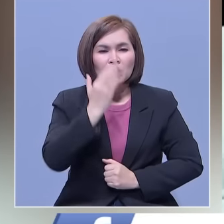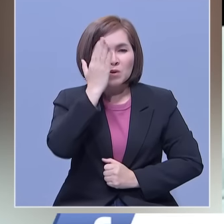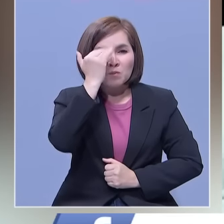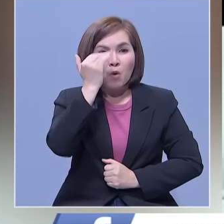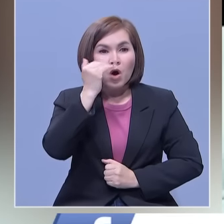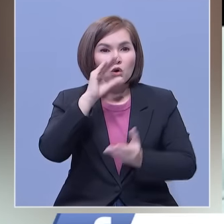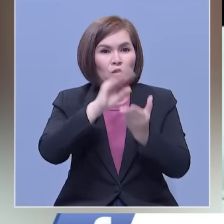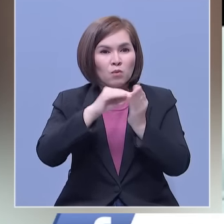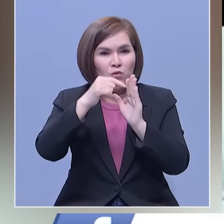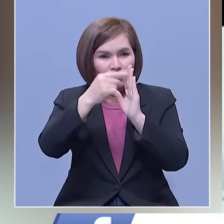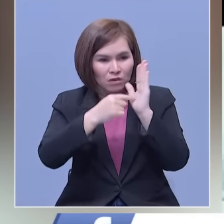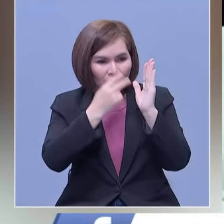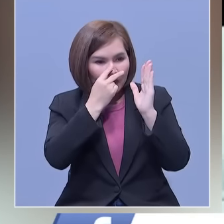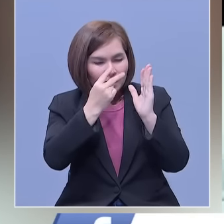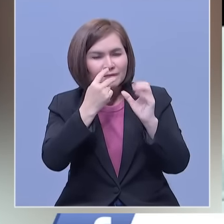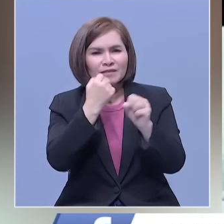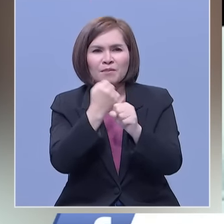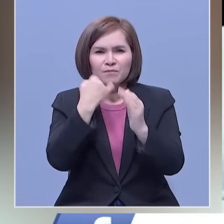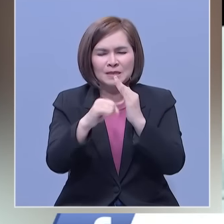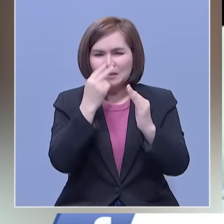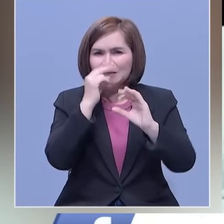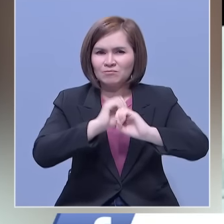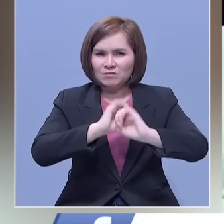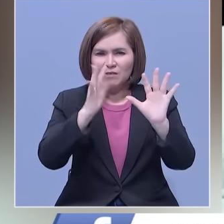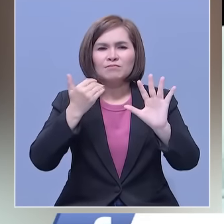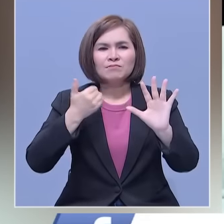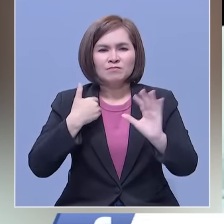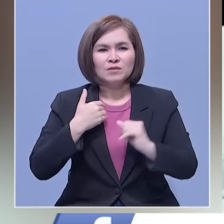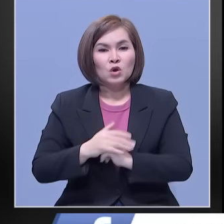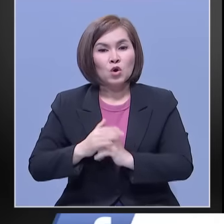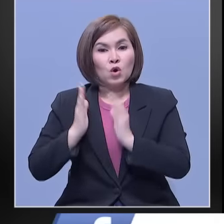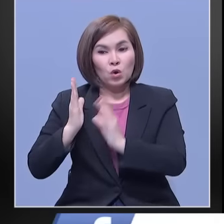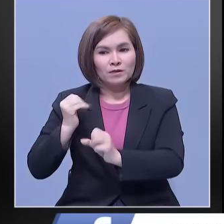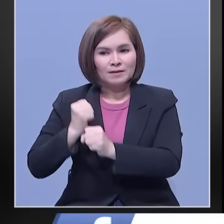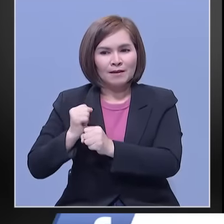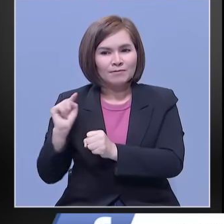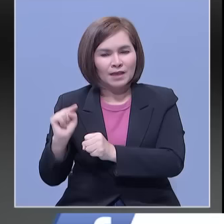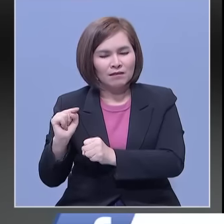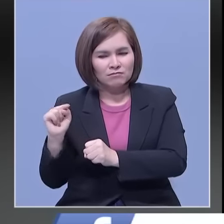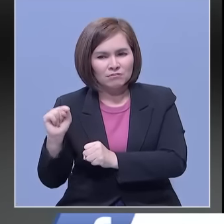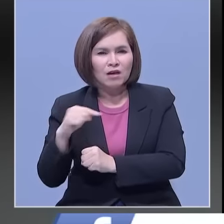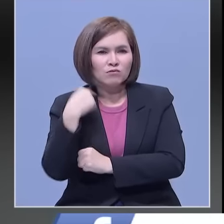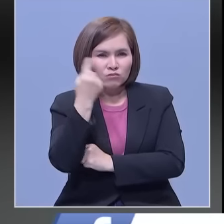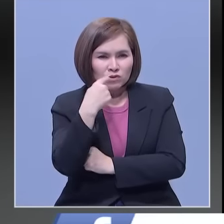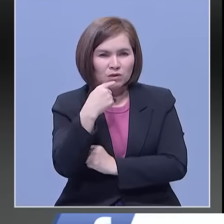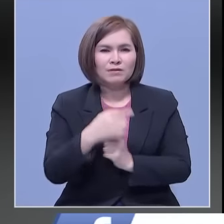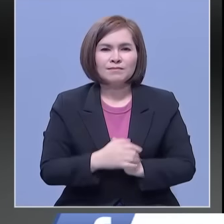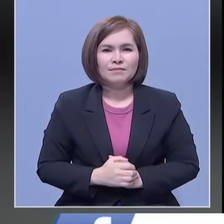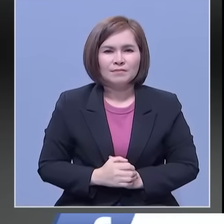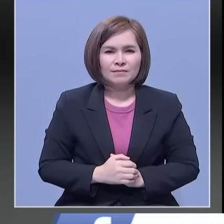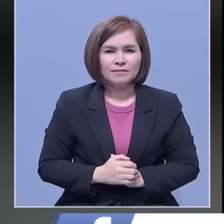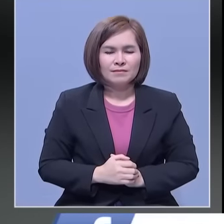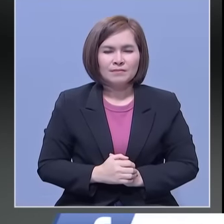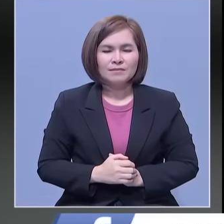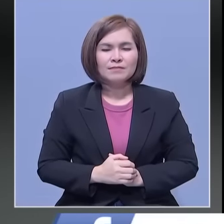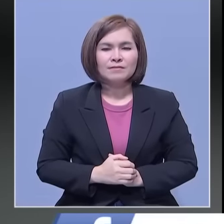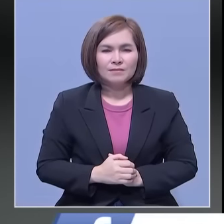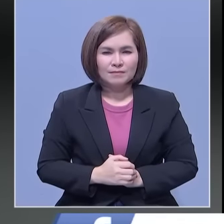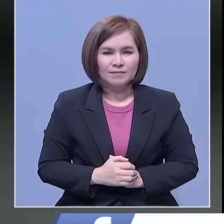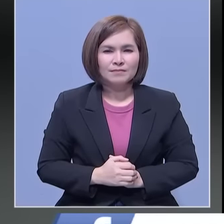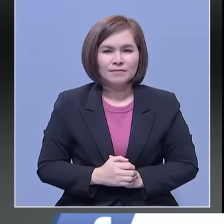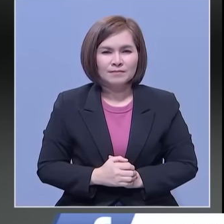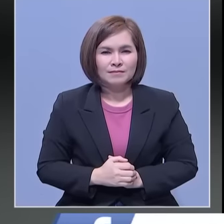มันถือว่ากระทำความผิดสำเร็จแล้วและผู้ลงมือนั้นต้องดูว่าเขาเป็นใครอืนะครับเพราะฉะนั้นถ้าเราเห็นว่าที่วาของดาบเนี่ย